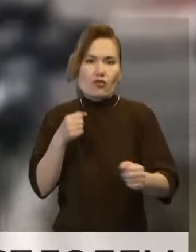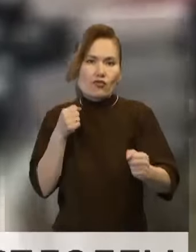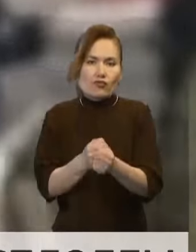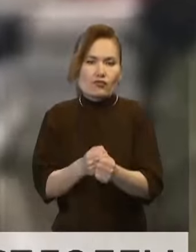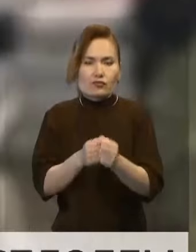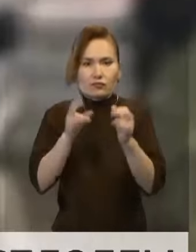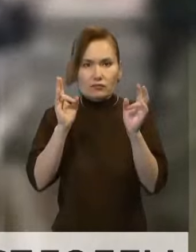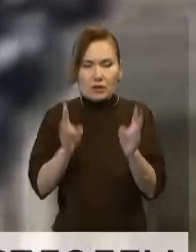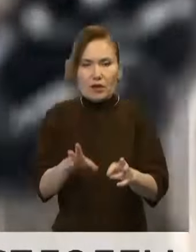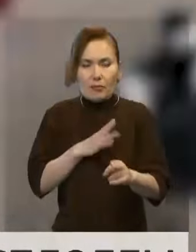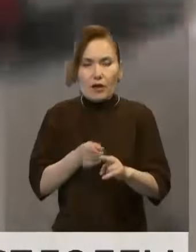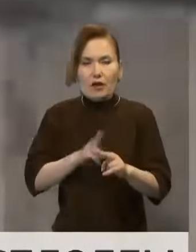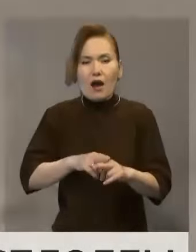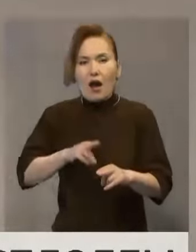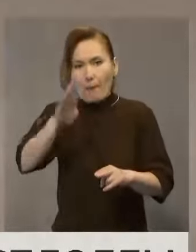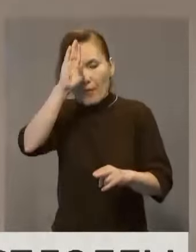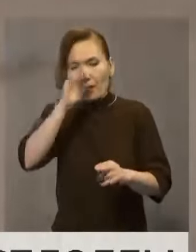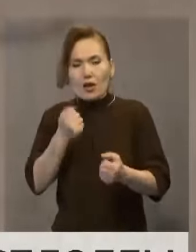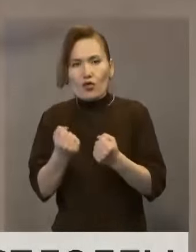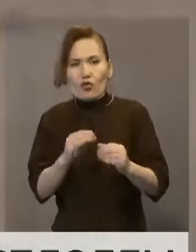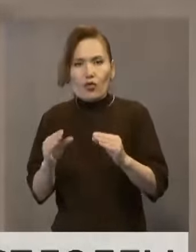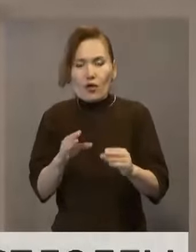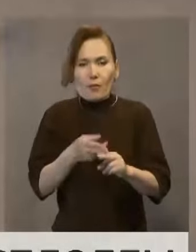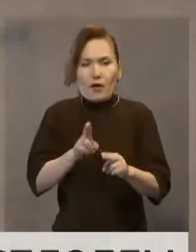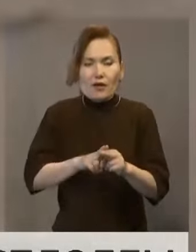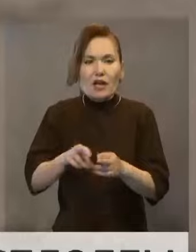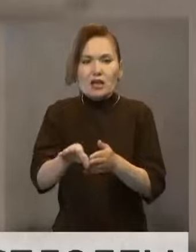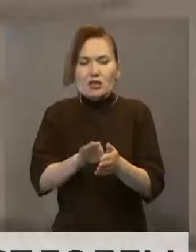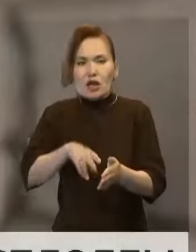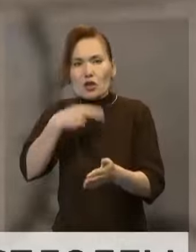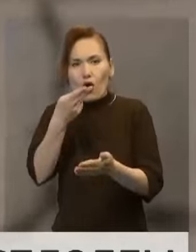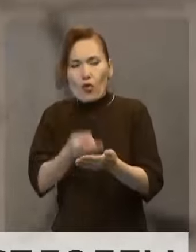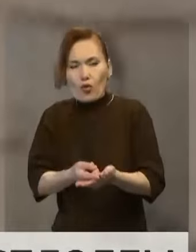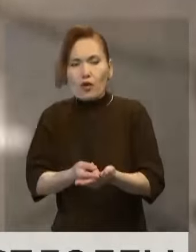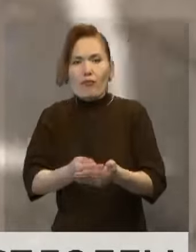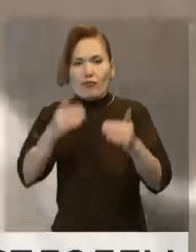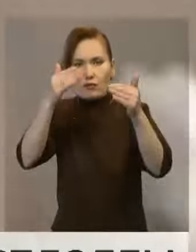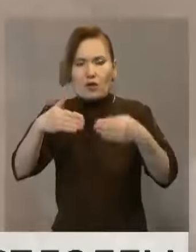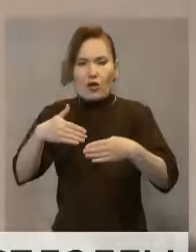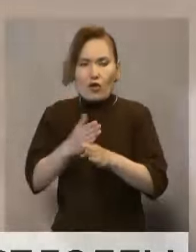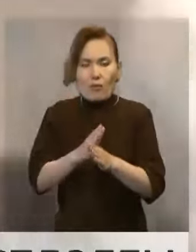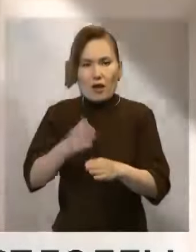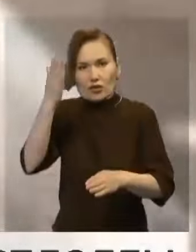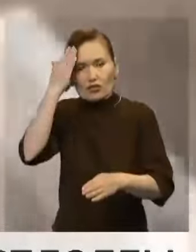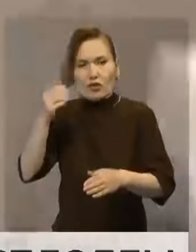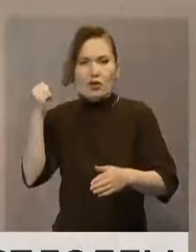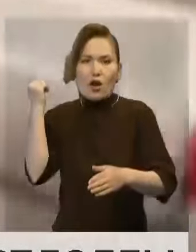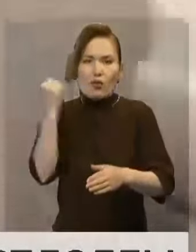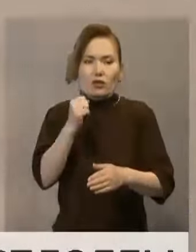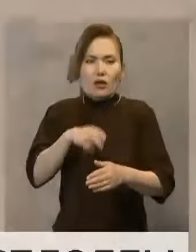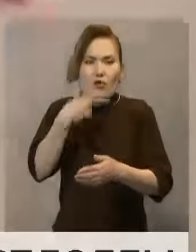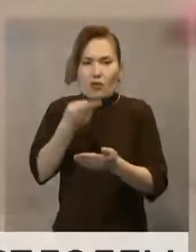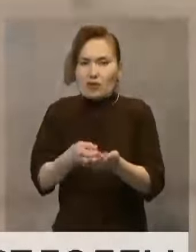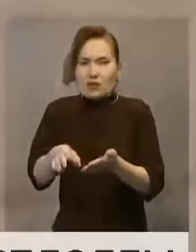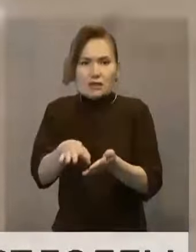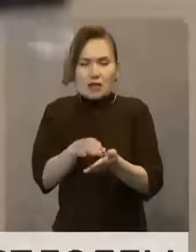отырған. Ол соққыдан кейін қоршауда жарып өтіп, жақын жерде тұрған су таситын көлікке соғылған. Басынан қатты соққы алып, оқиға орнында